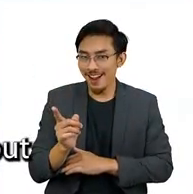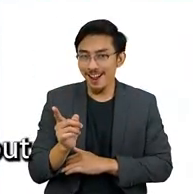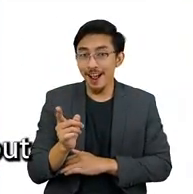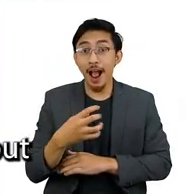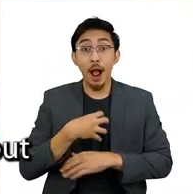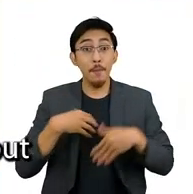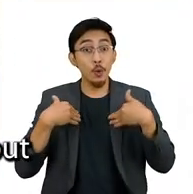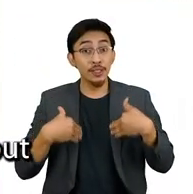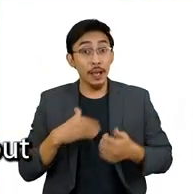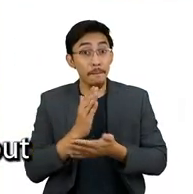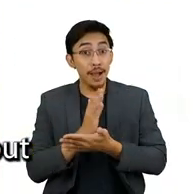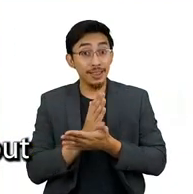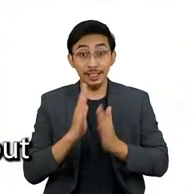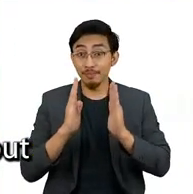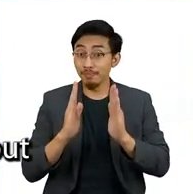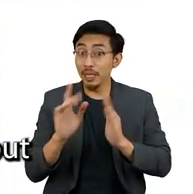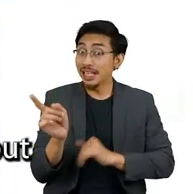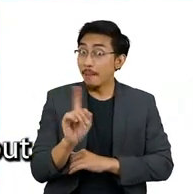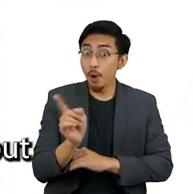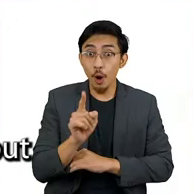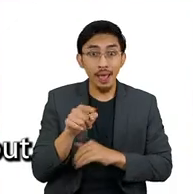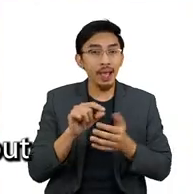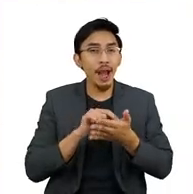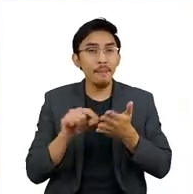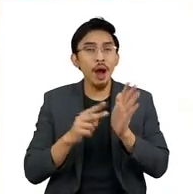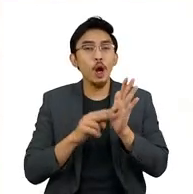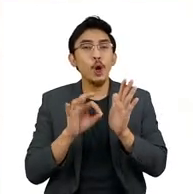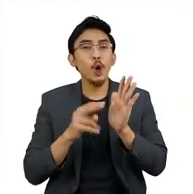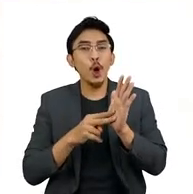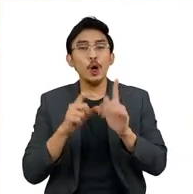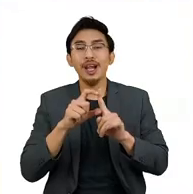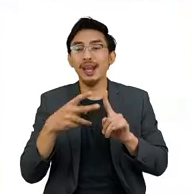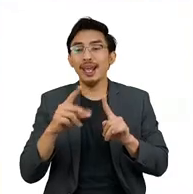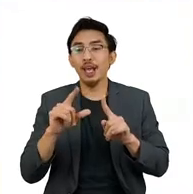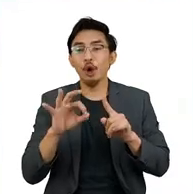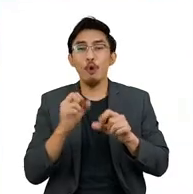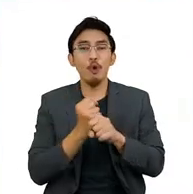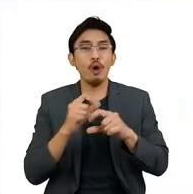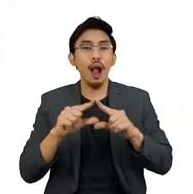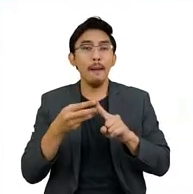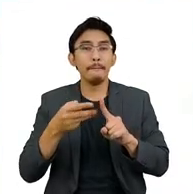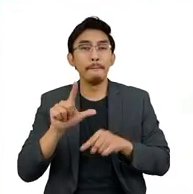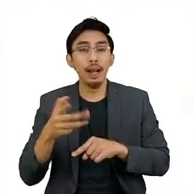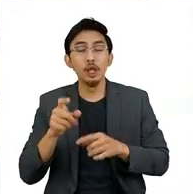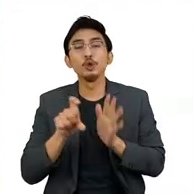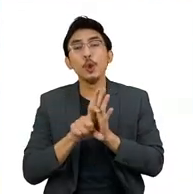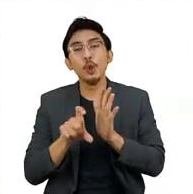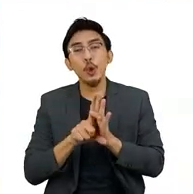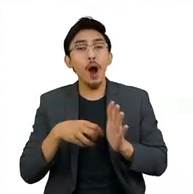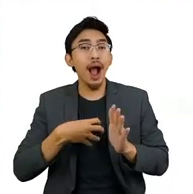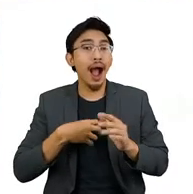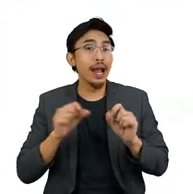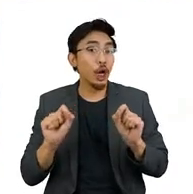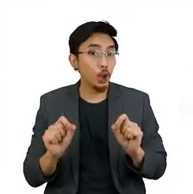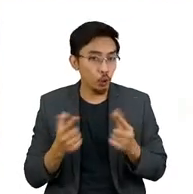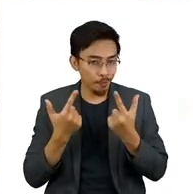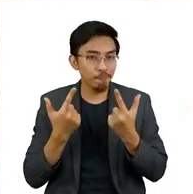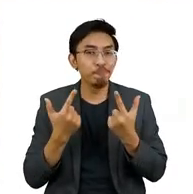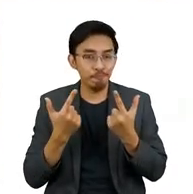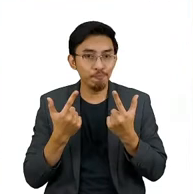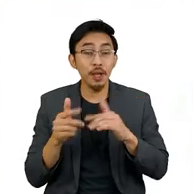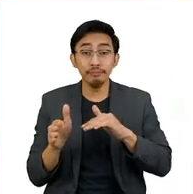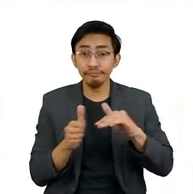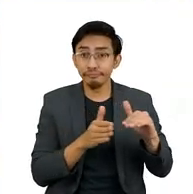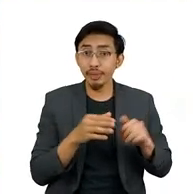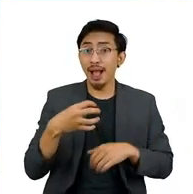Hak asasi manusia memang ada yang tidak bisa dibatasi atau disebut non-derogable right. Contohnya seperti hak untuk hidup, tetapi ada juga